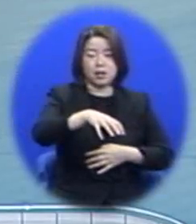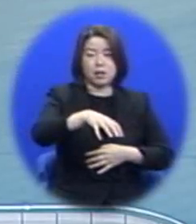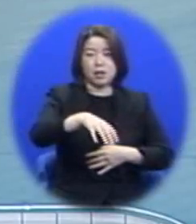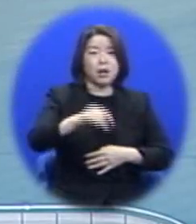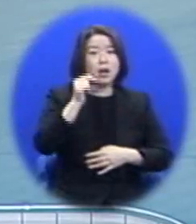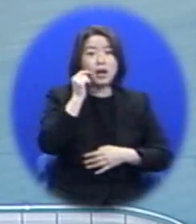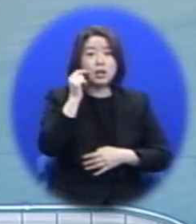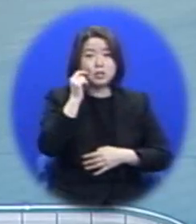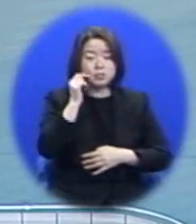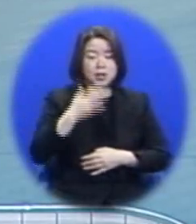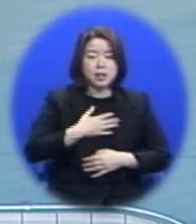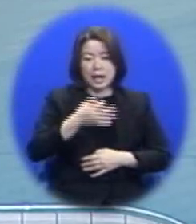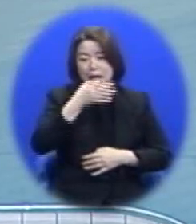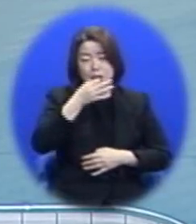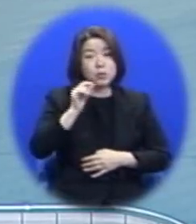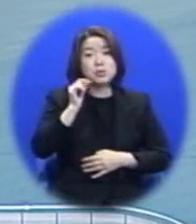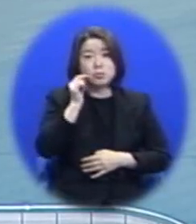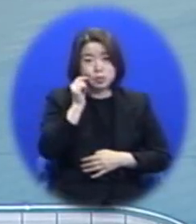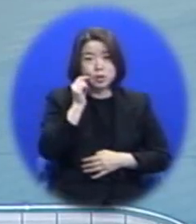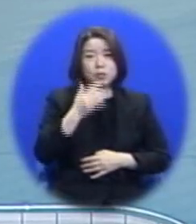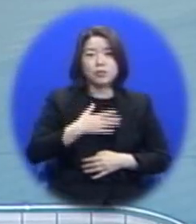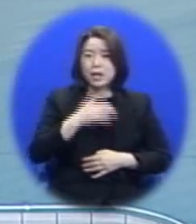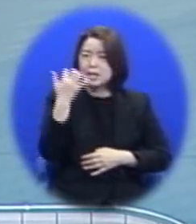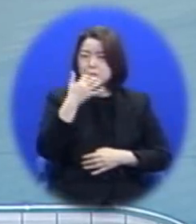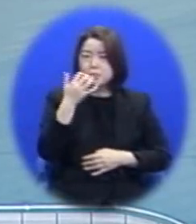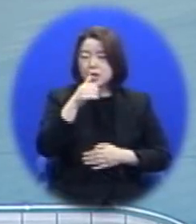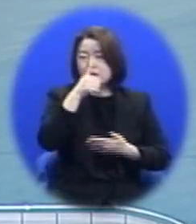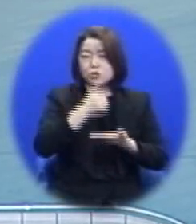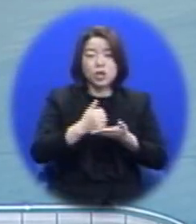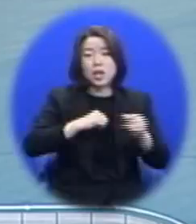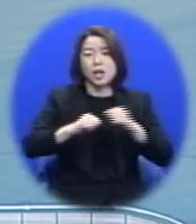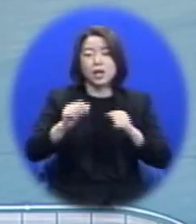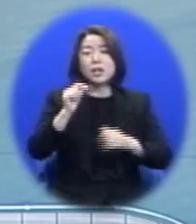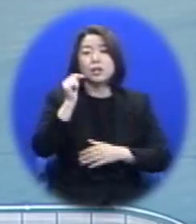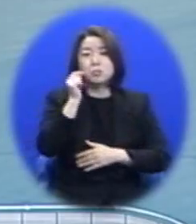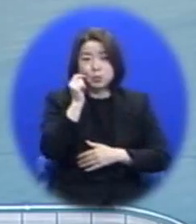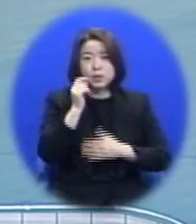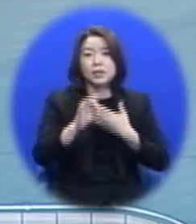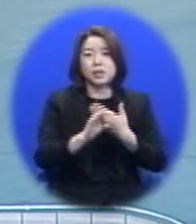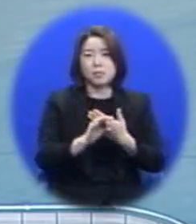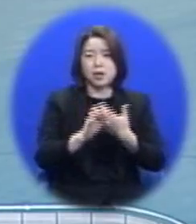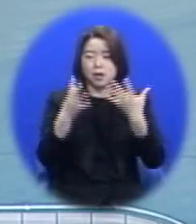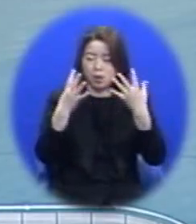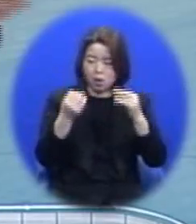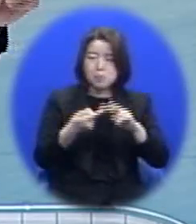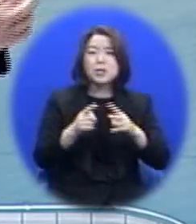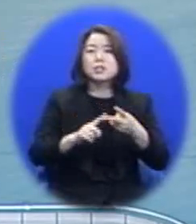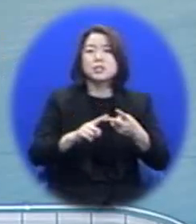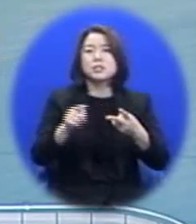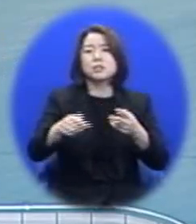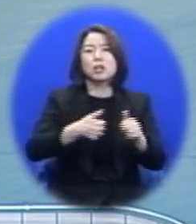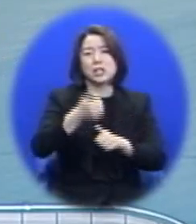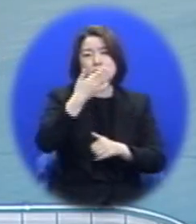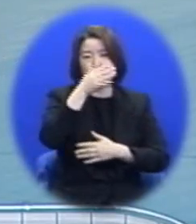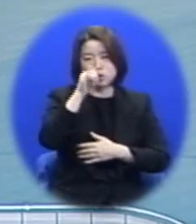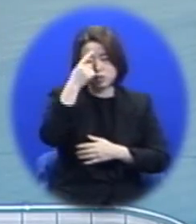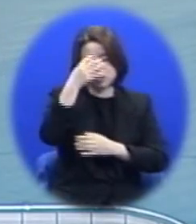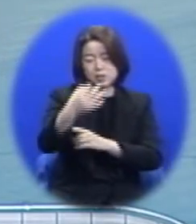앞에서는 내가 욕심 부릴 수 없고 내가 음란한 죄를 지을 수 없다면 얼마든지 그렇게 할 수 있는 능력이 있는